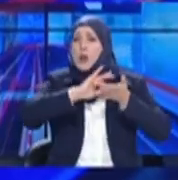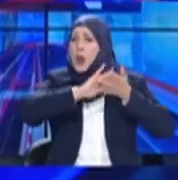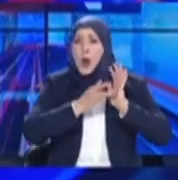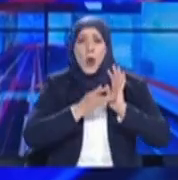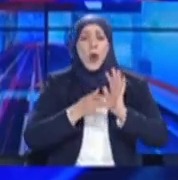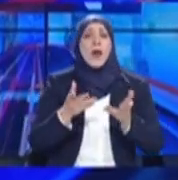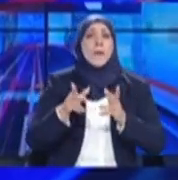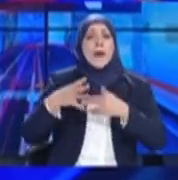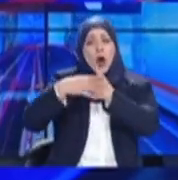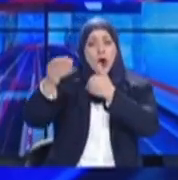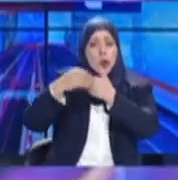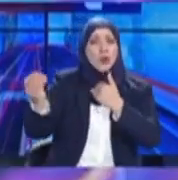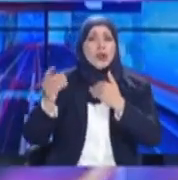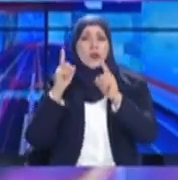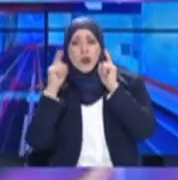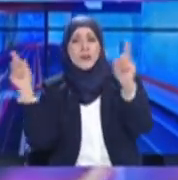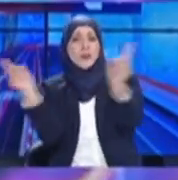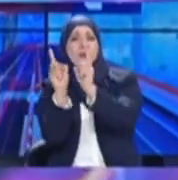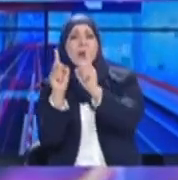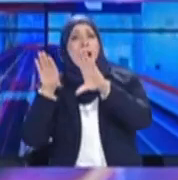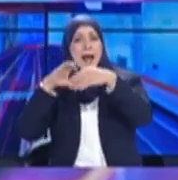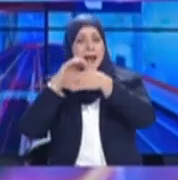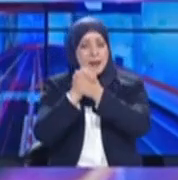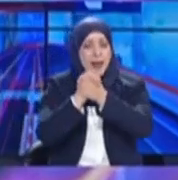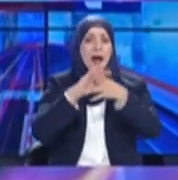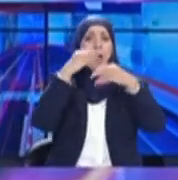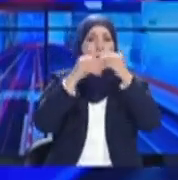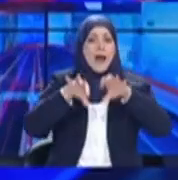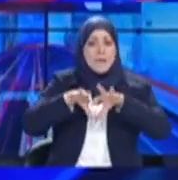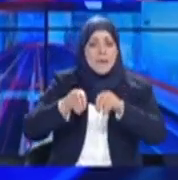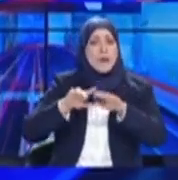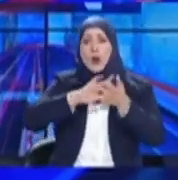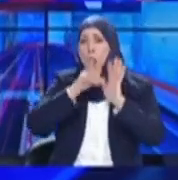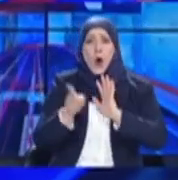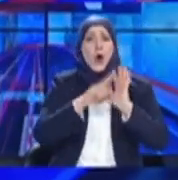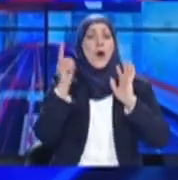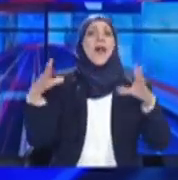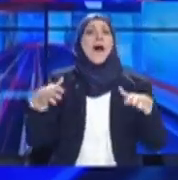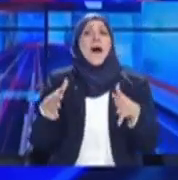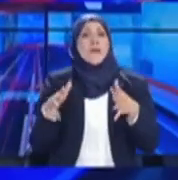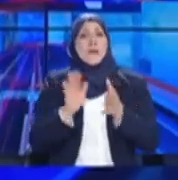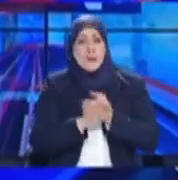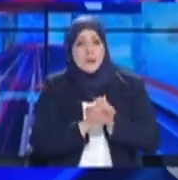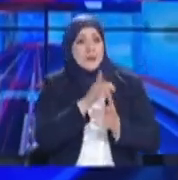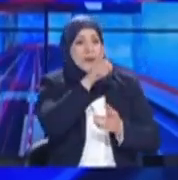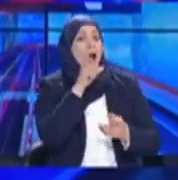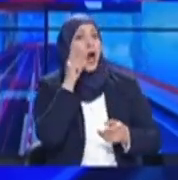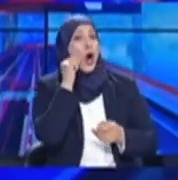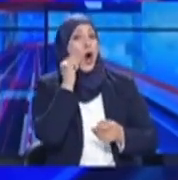عائلتهم من اصدقاءهم انسحابهم هذا الخوف كيفاش نجم القومي هو الخوف من رده الفعل تكون باليات